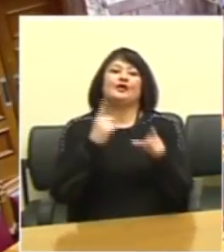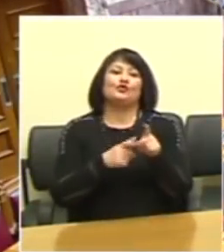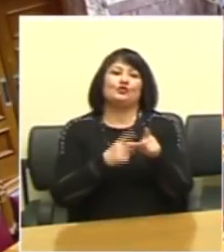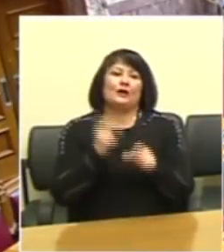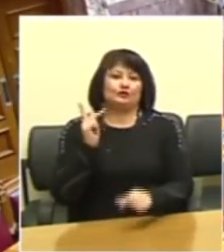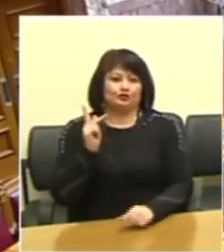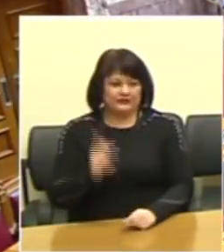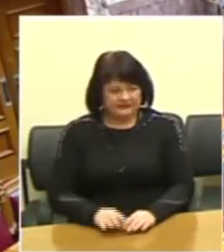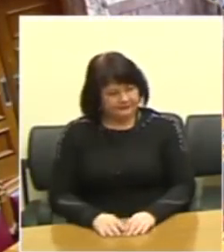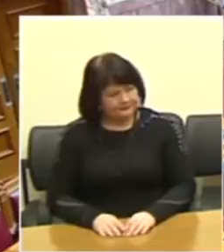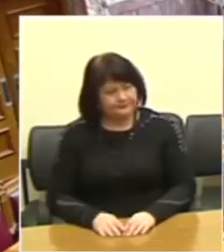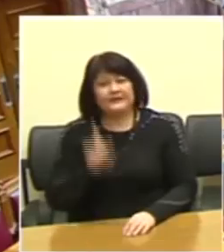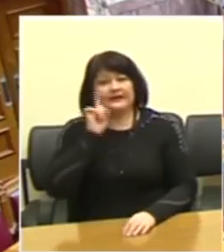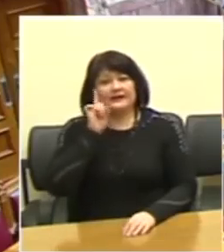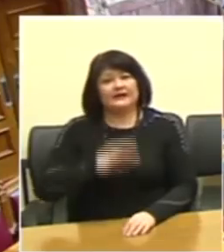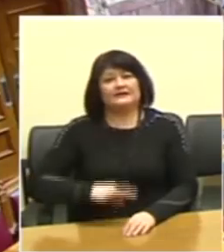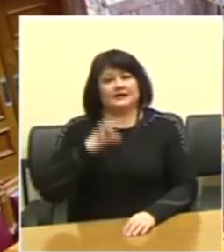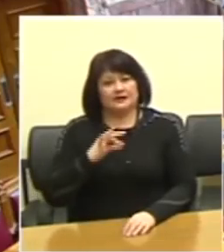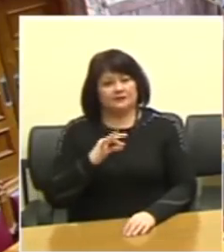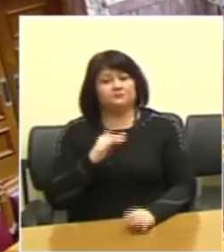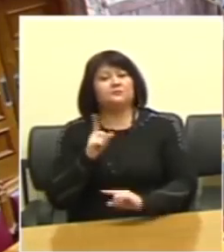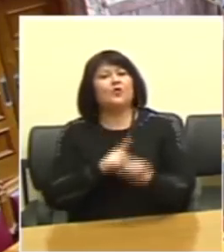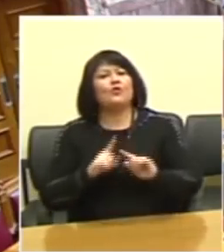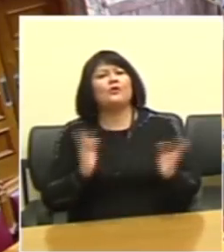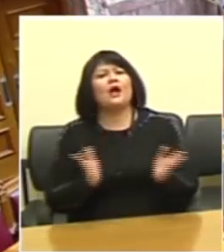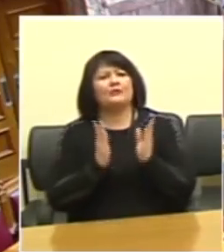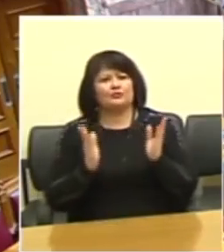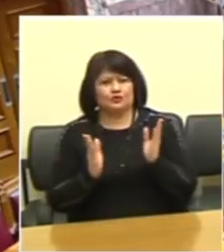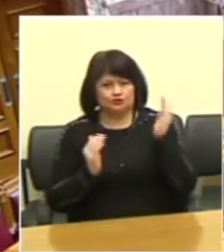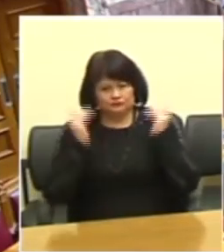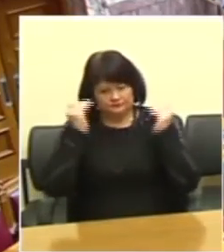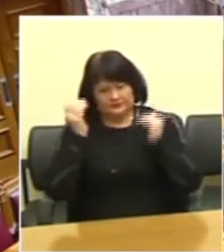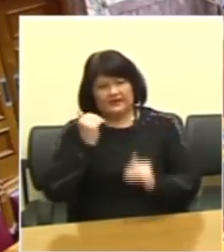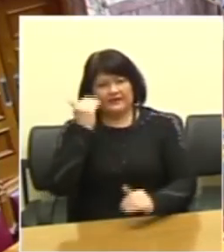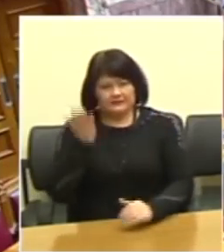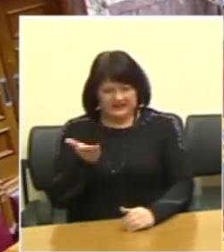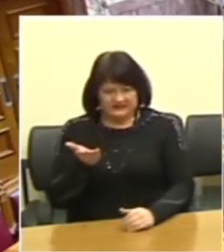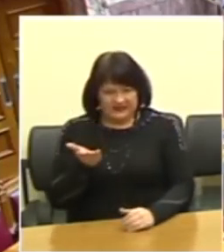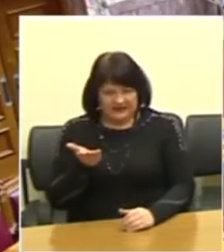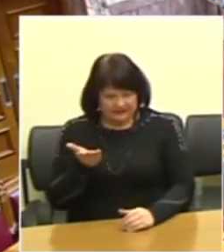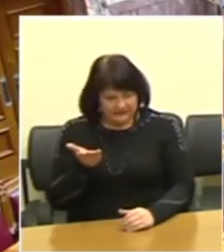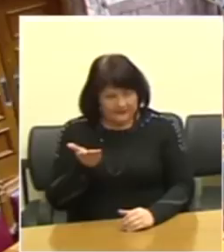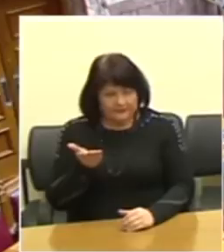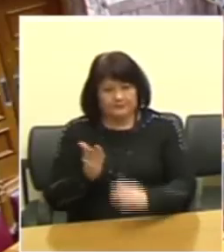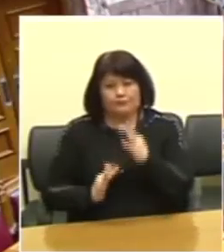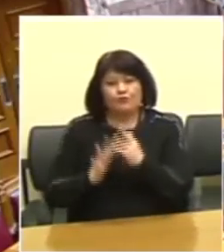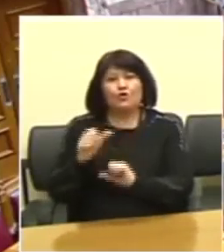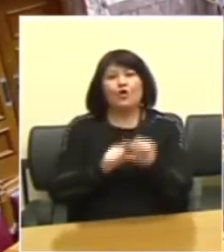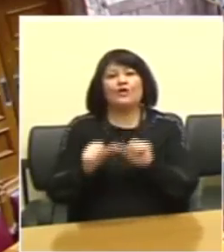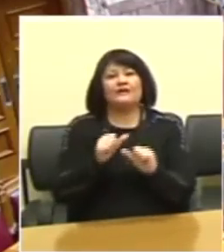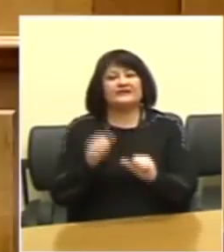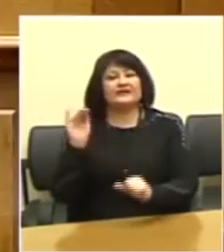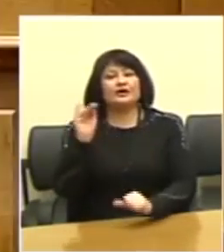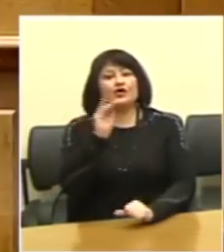όποιος ακόμα αμφιβάλλει για τον κάλπικο χαρακτήρα του προοδευτικού προσκλητηρίου